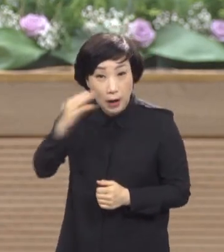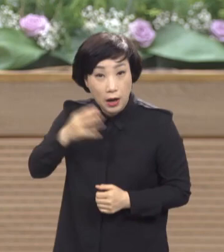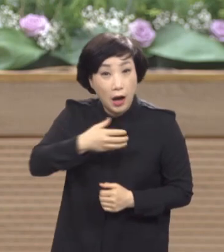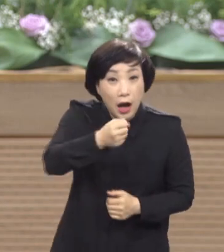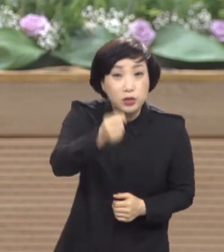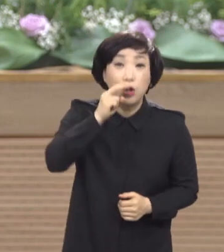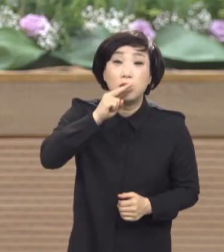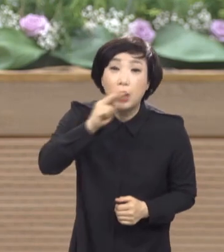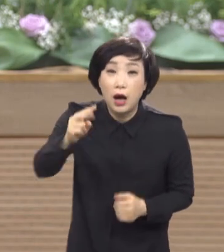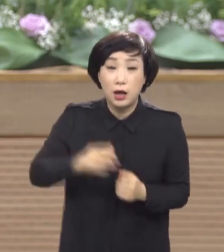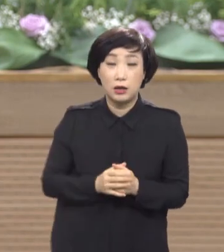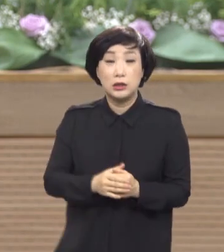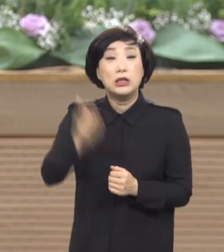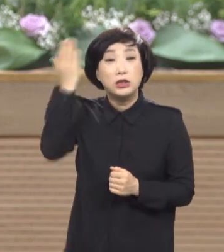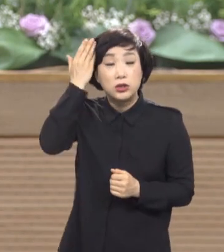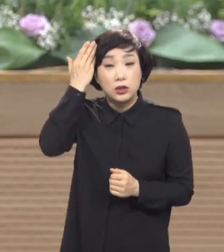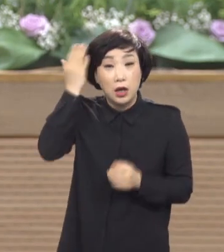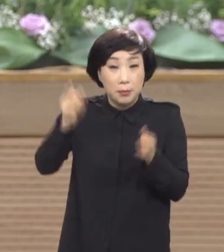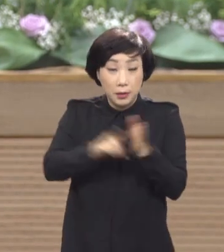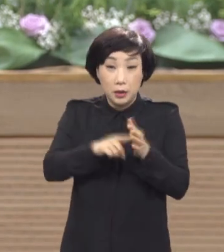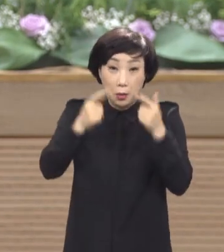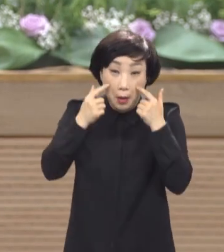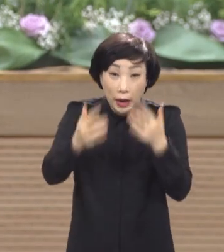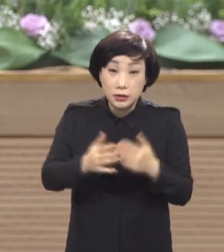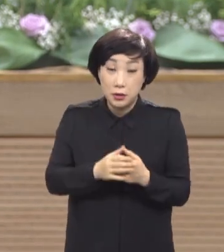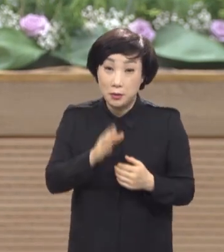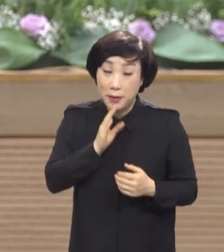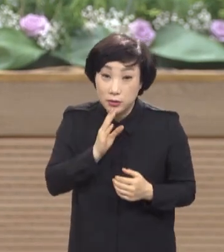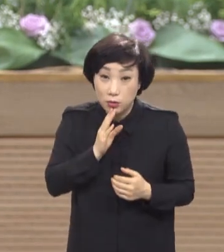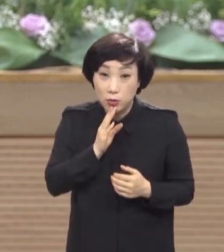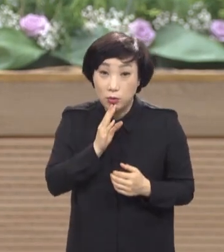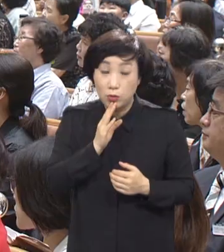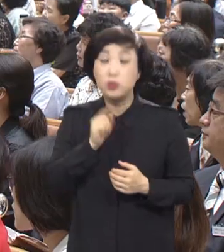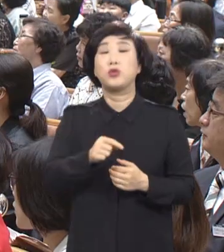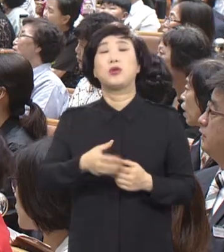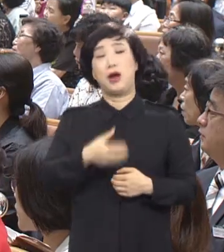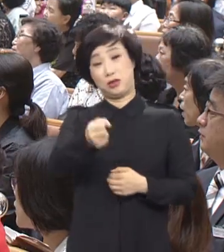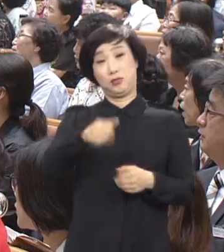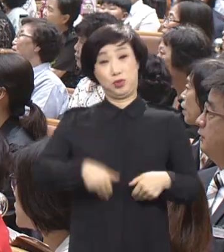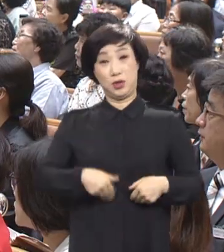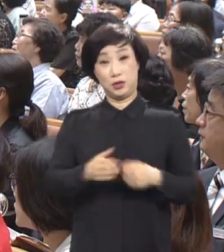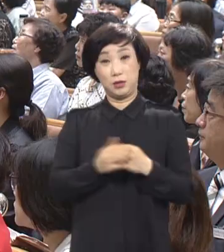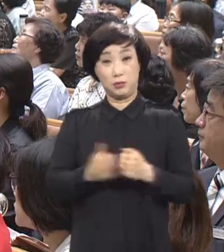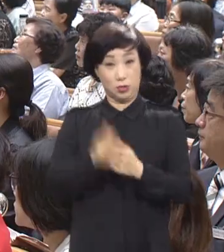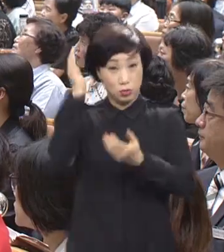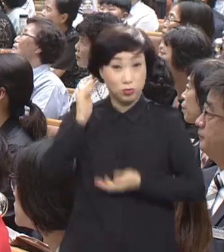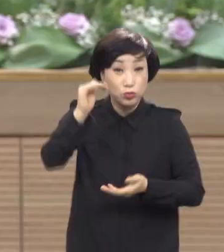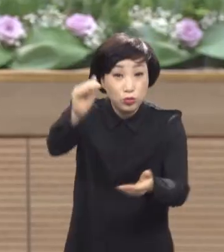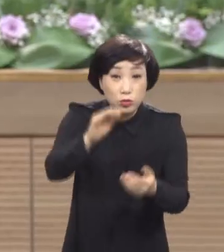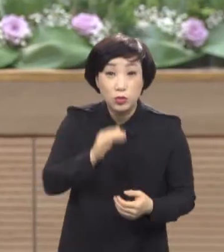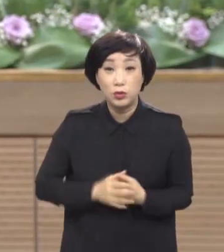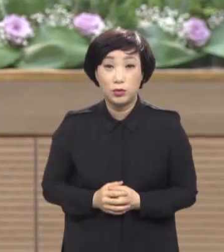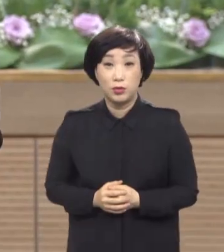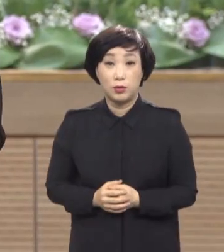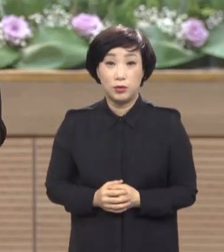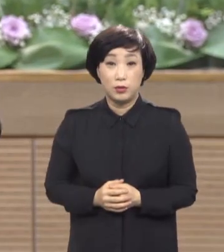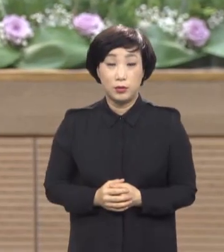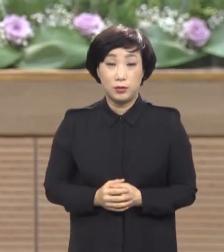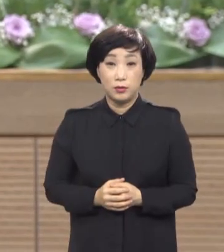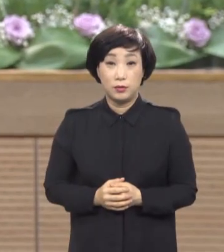그 지식의 믿음이 확고하고 확신되어야 된다 이 말입니다 예